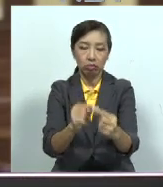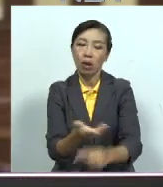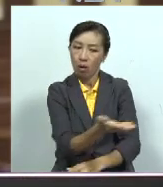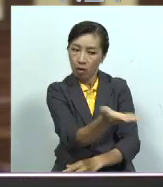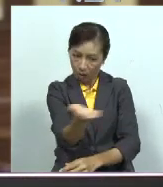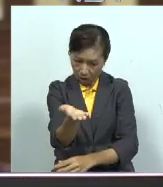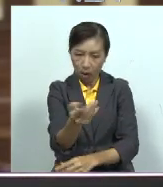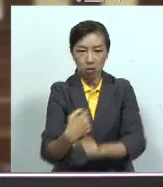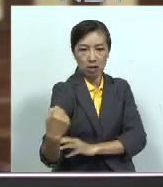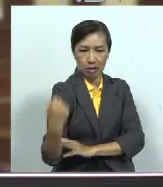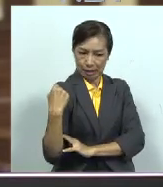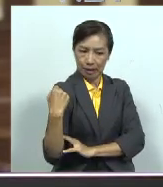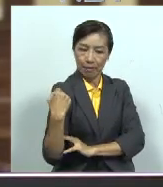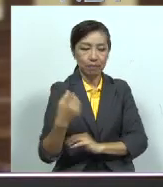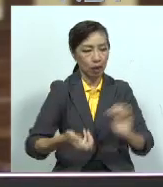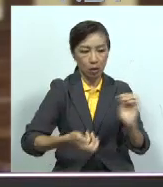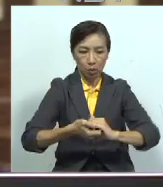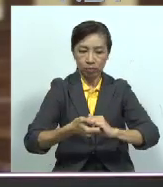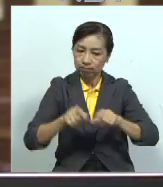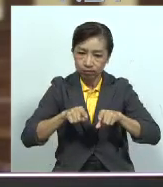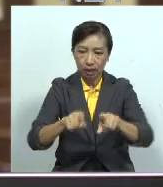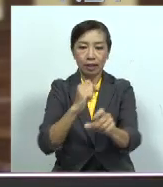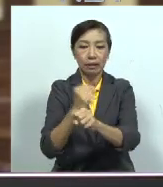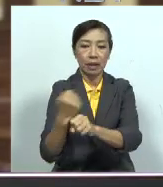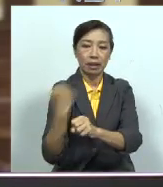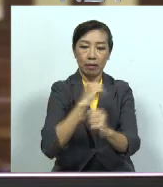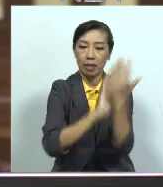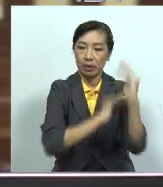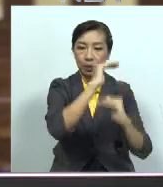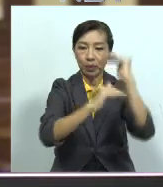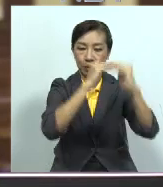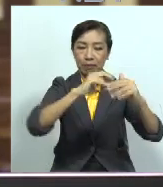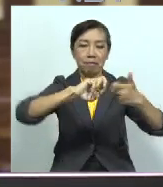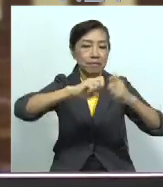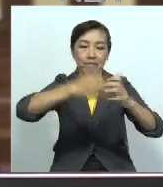ไปกับนายกด้วยในการที่บ้านเมืองมันเดินหน้าไปด้วยดีไม่มีอุปสรร